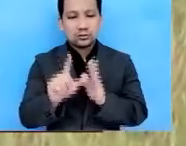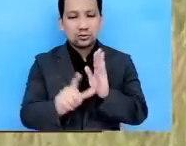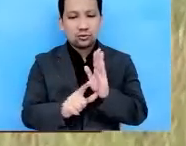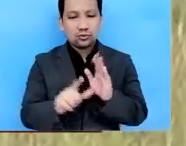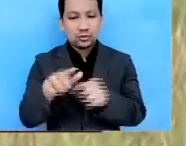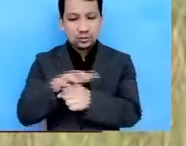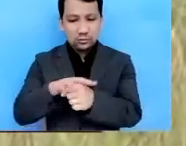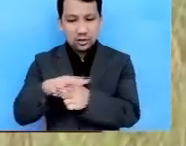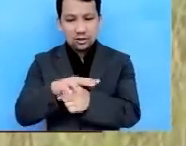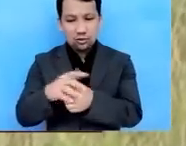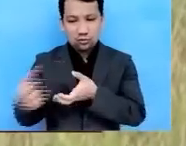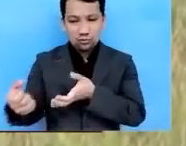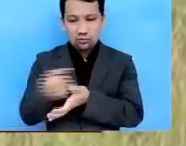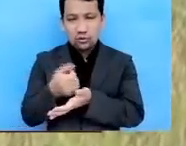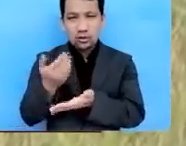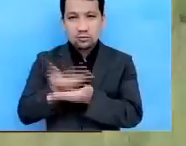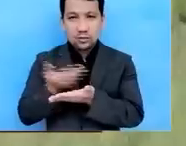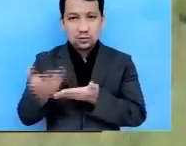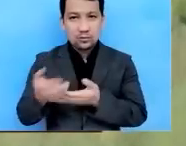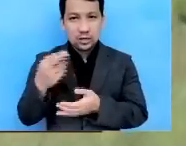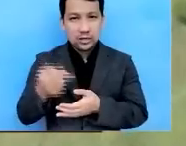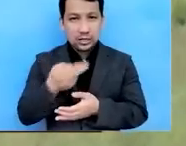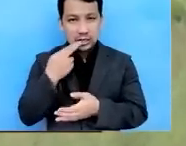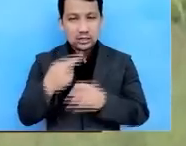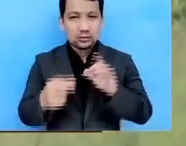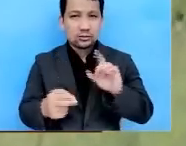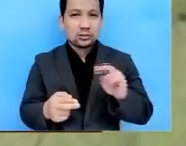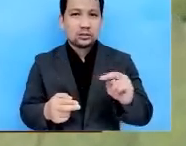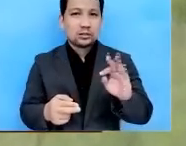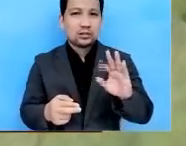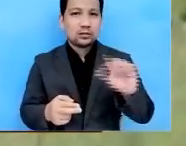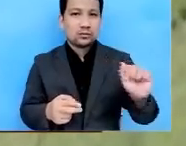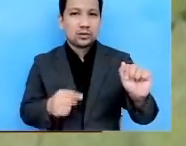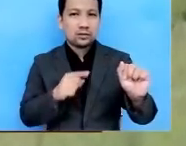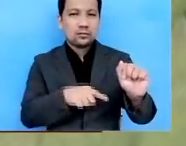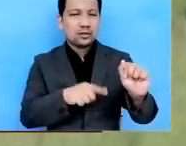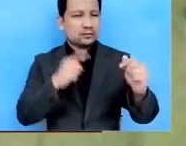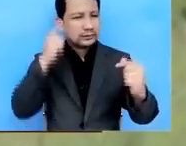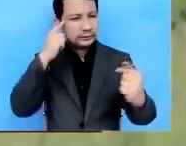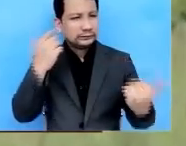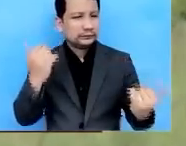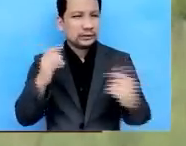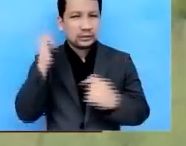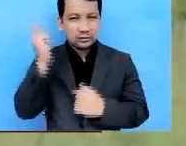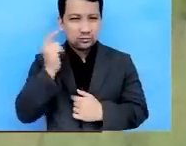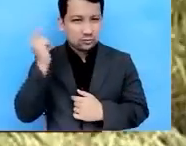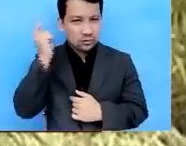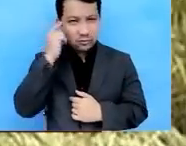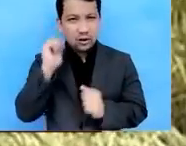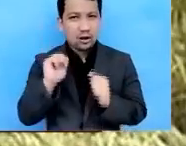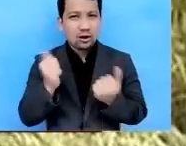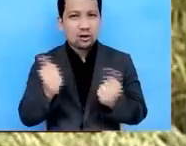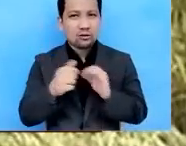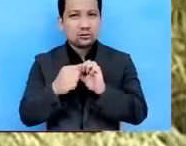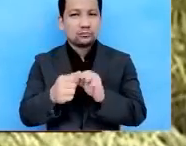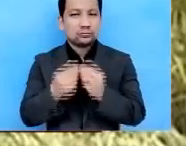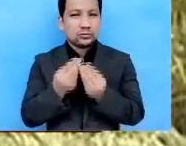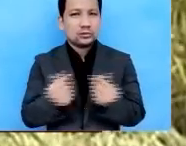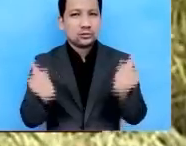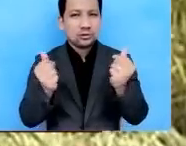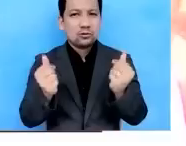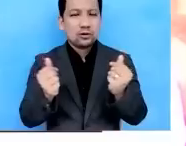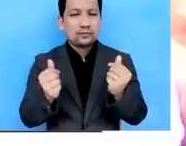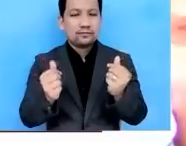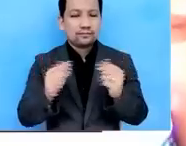magsasaka lamang pwedeng bumili ng bigas ang NFA. Hanggang ngayon, pinag-iisipan pa ng gobyerno kung paano ito tutugunan. Pero sabi